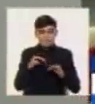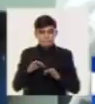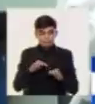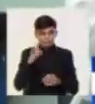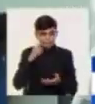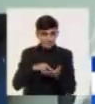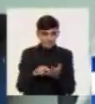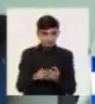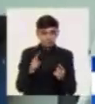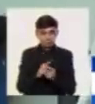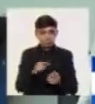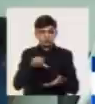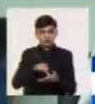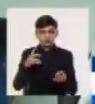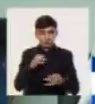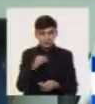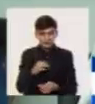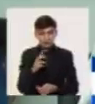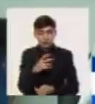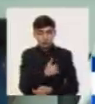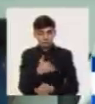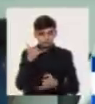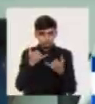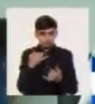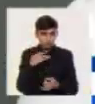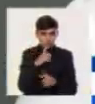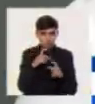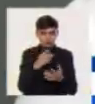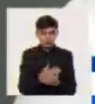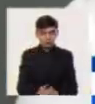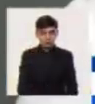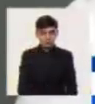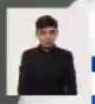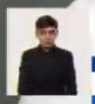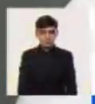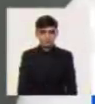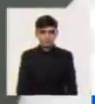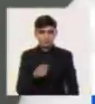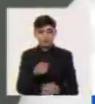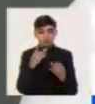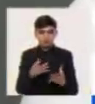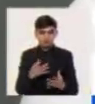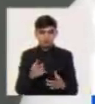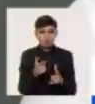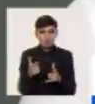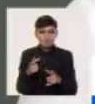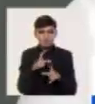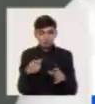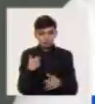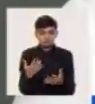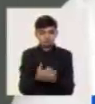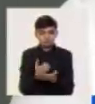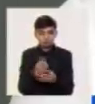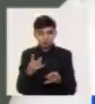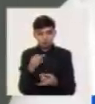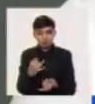ниеттіліктер табуды тапсырды дейді. Айтуынша хабарласып жатқандар да жетерлік. Это просто подготовка людей. Біз тек еріктілерді табуымыз керек.